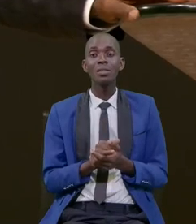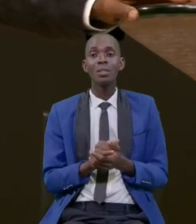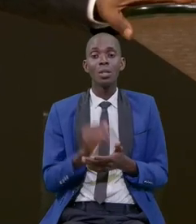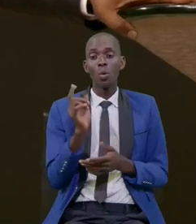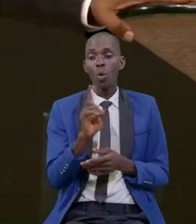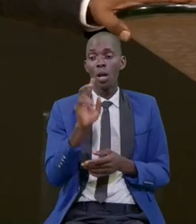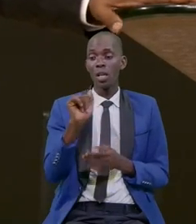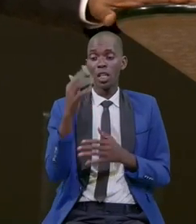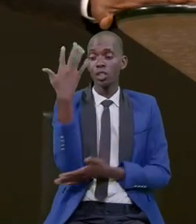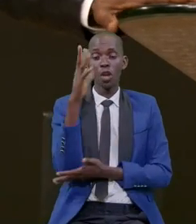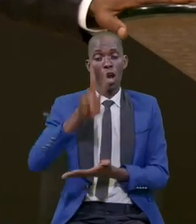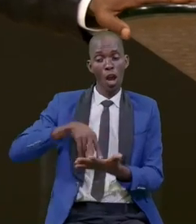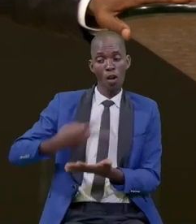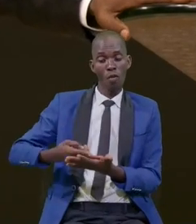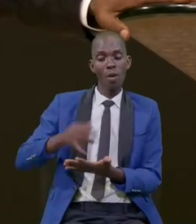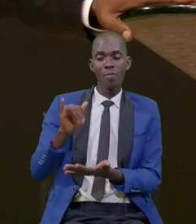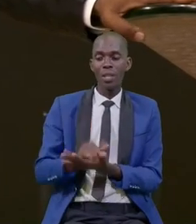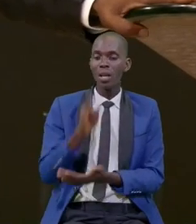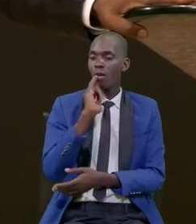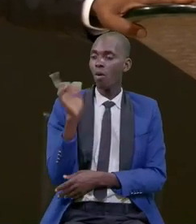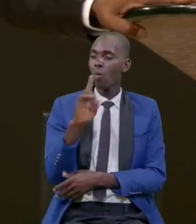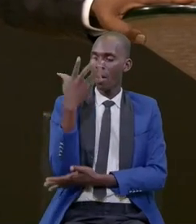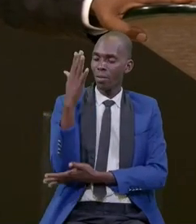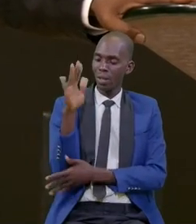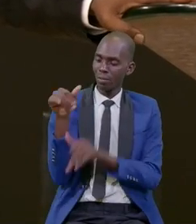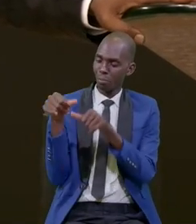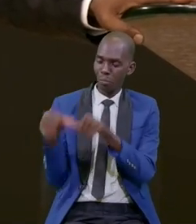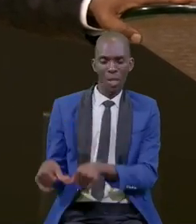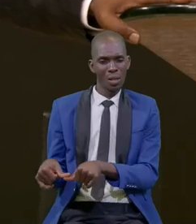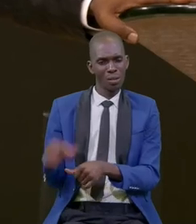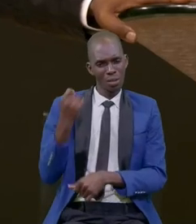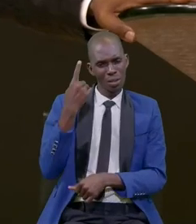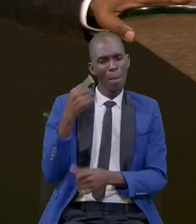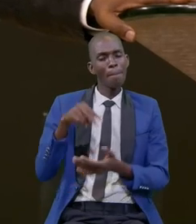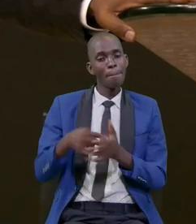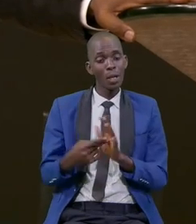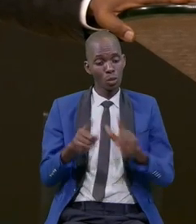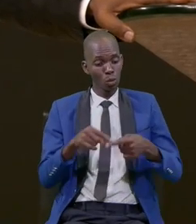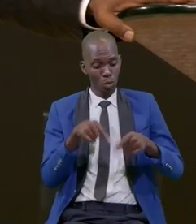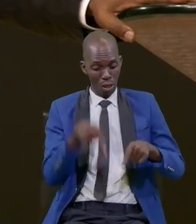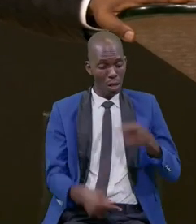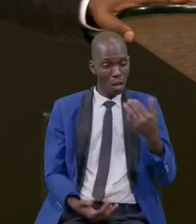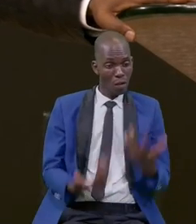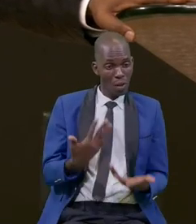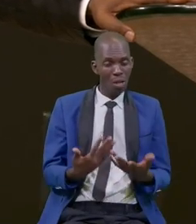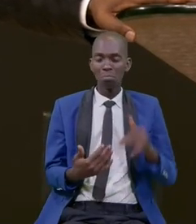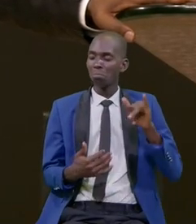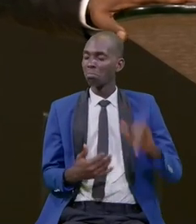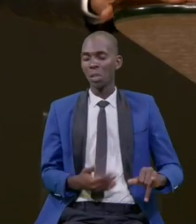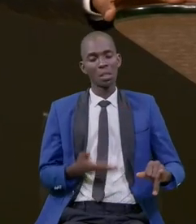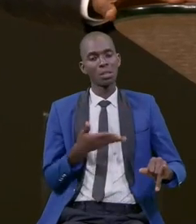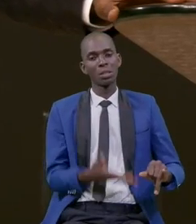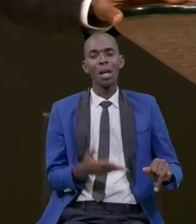Là où l'arbre tombe, c'est là qu'il reste. Les gens dans l'église, tout le monde dit, ah, il est parti à la